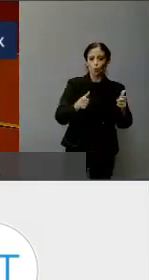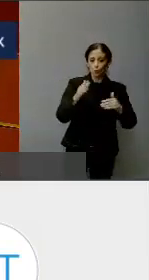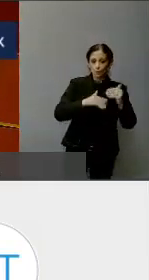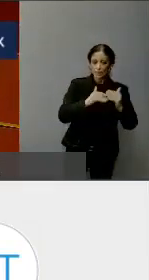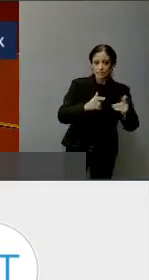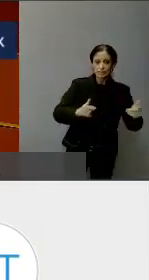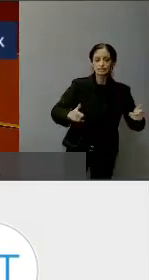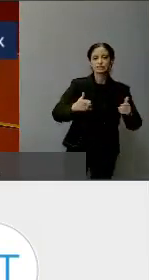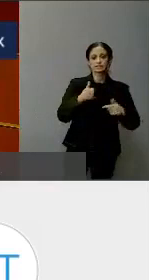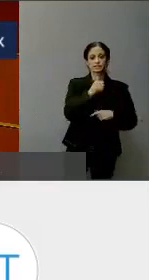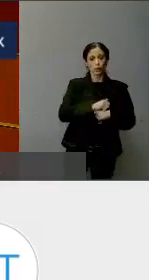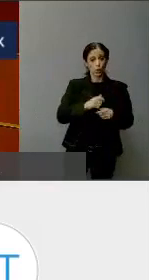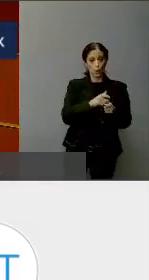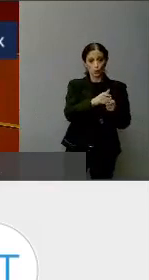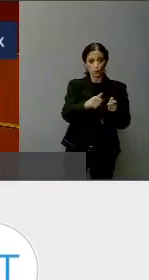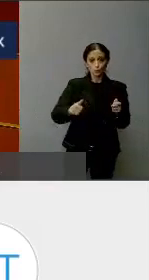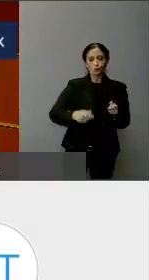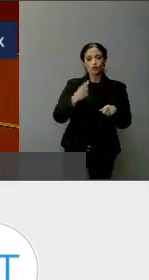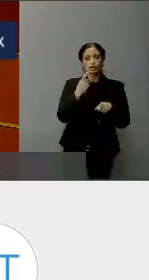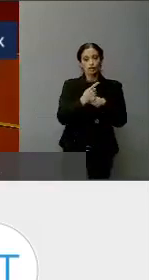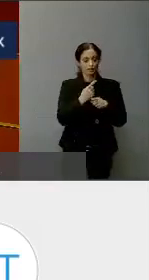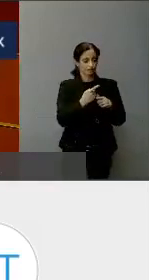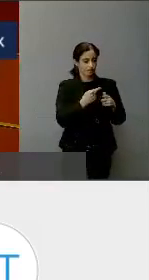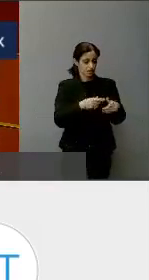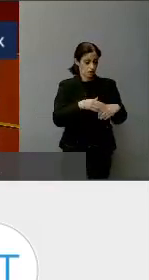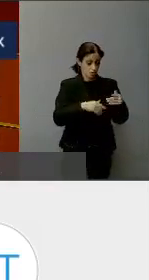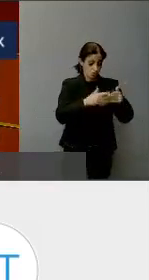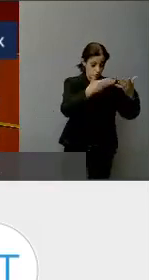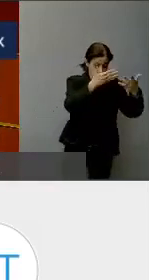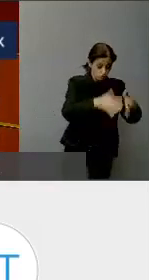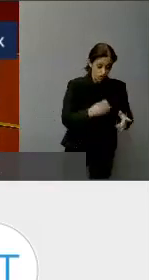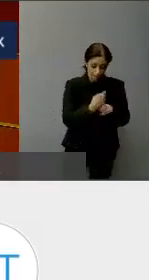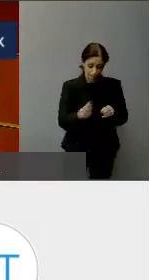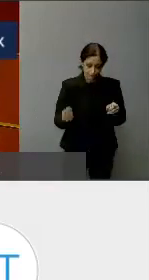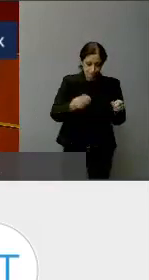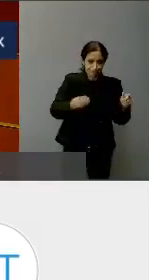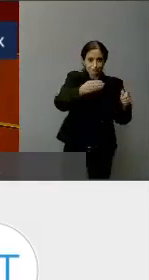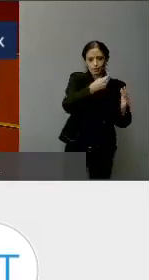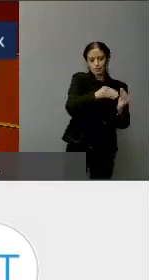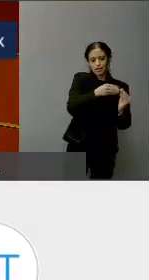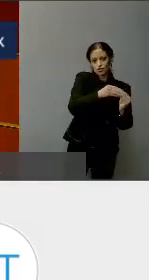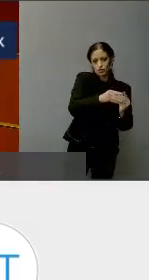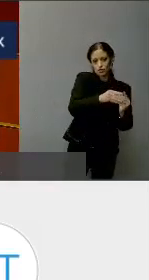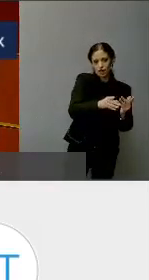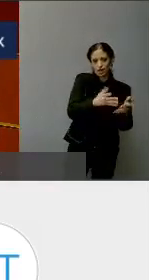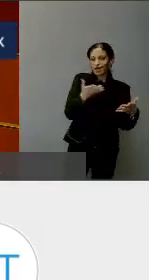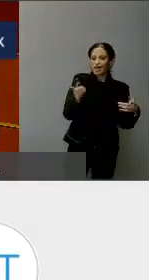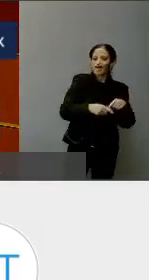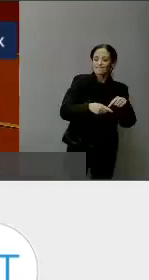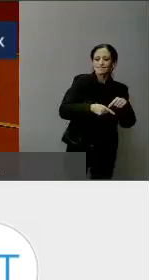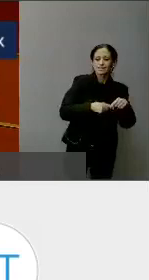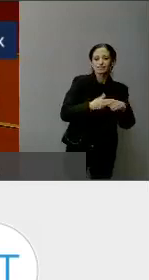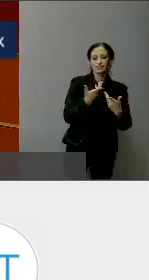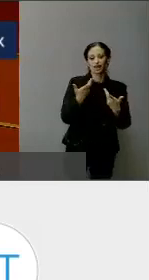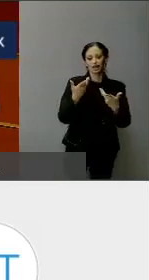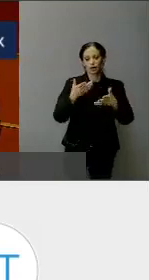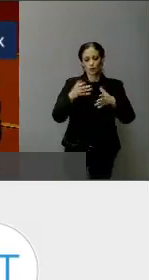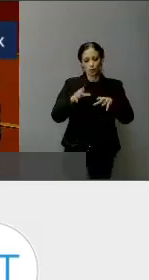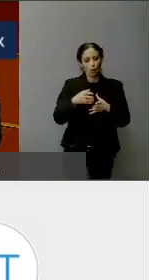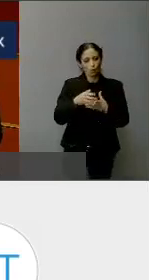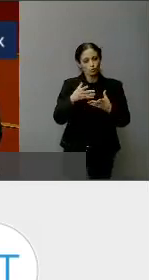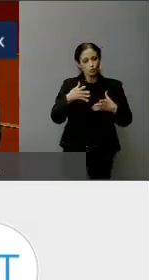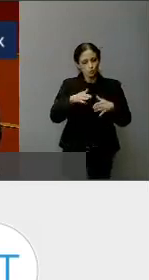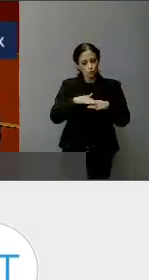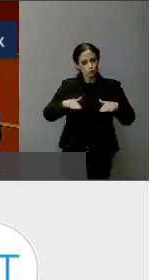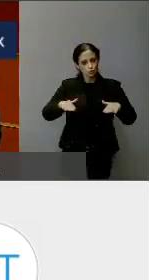hanno condiviso il principio del costruire sul costruito e della riduzione del consumo del suolo il comune di genova fa il contrario mentre il sindaco ha